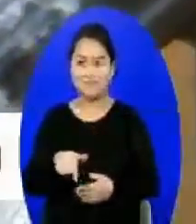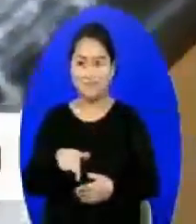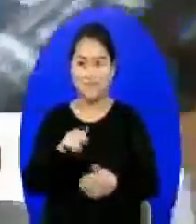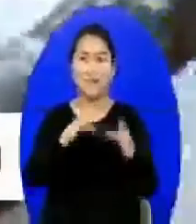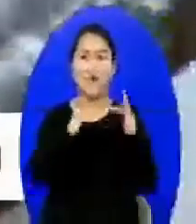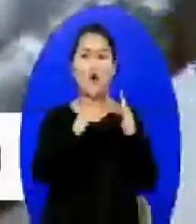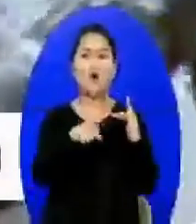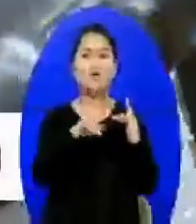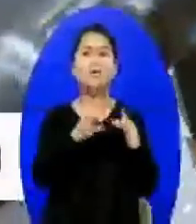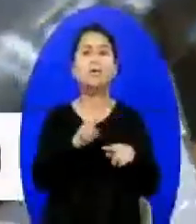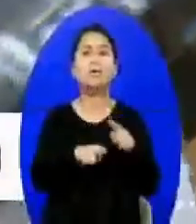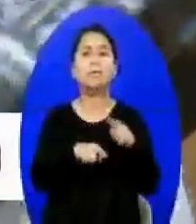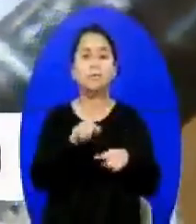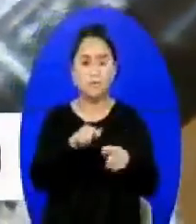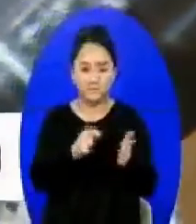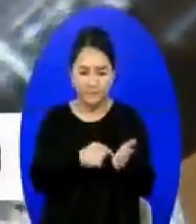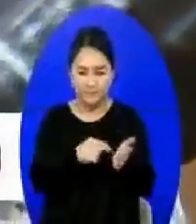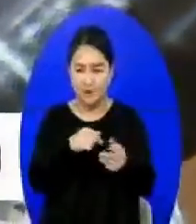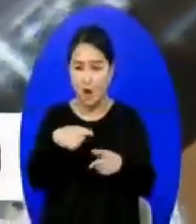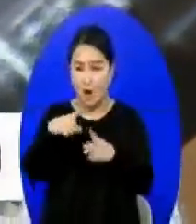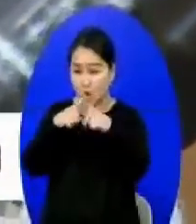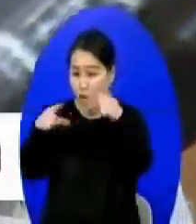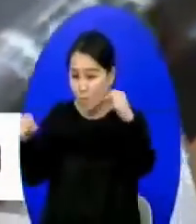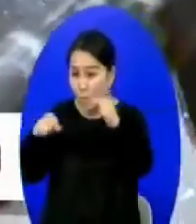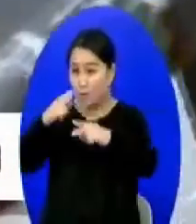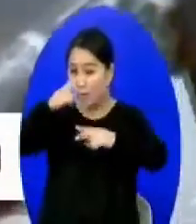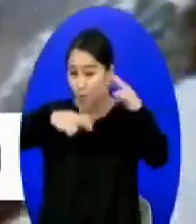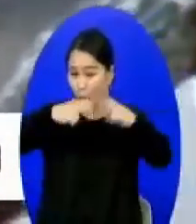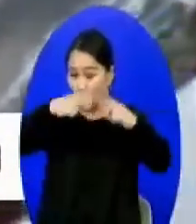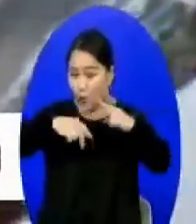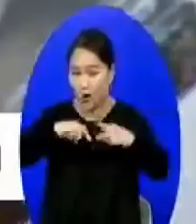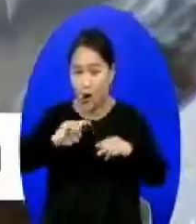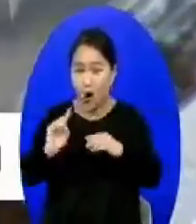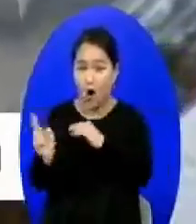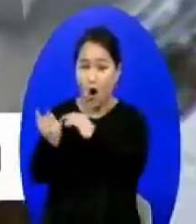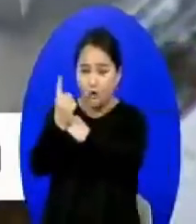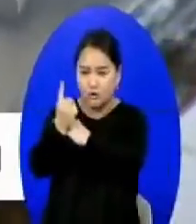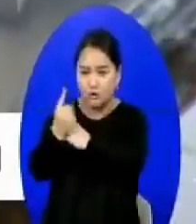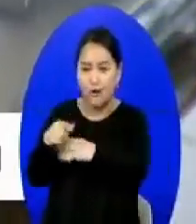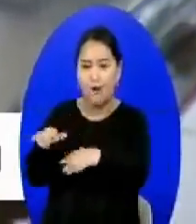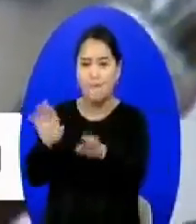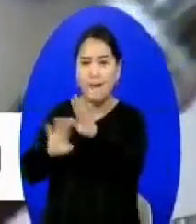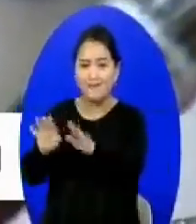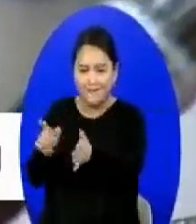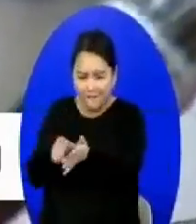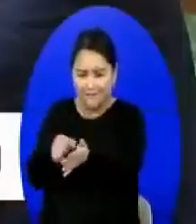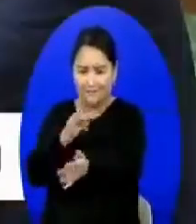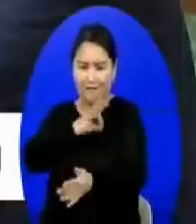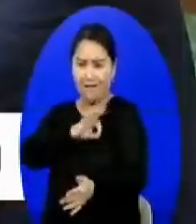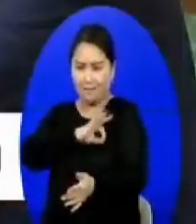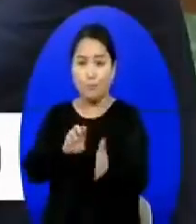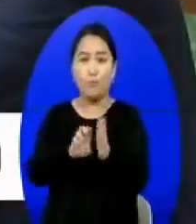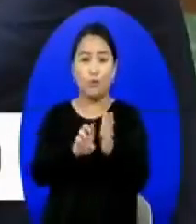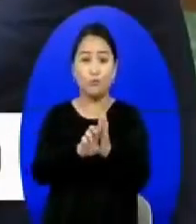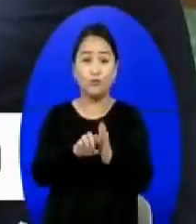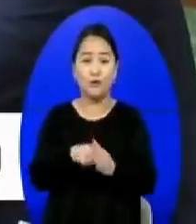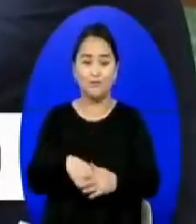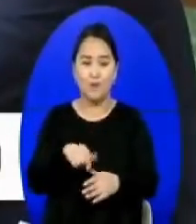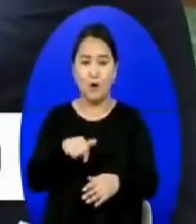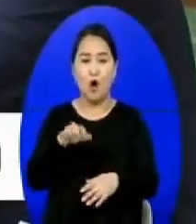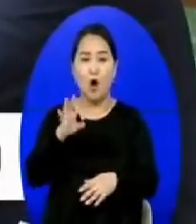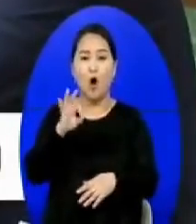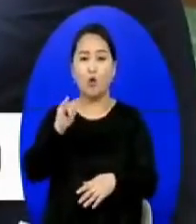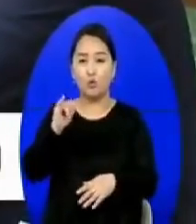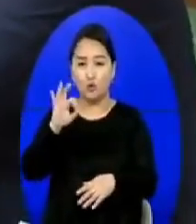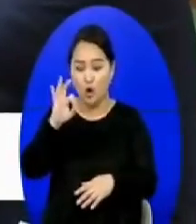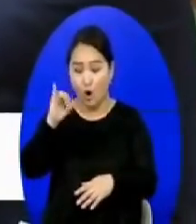Абрамонт байд буюу Японы үйлдвэрлсэн аяг онцгой нөхцөлийн үед энэхүүтэй ашиглах зориулалттай. Оюуны өмчийг